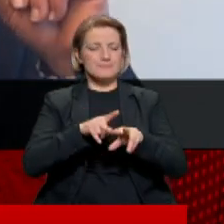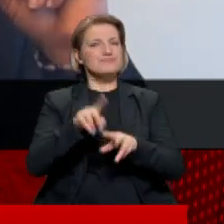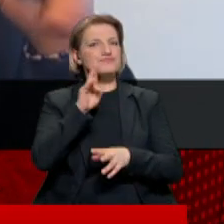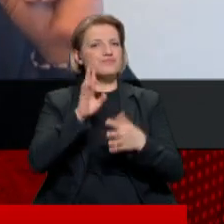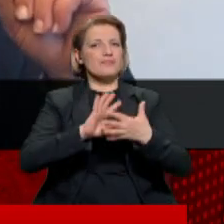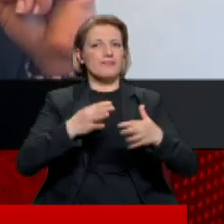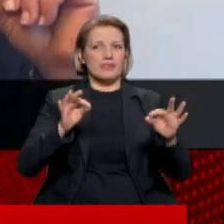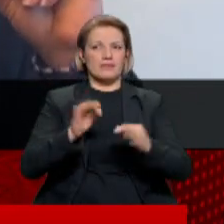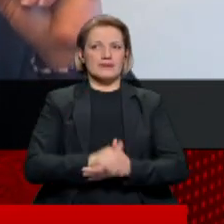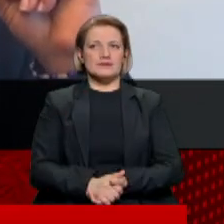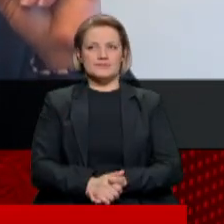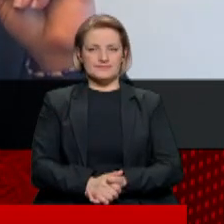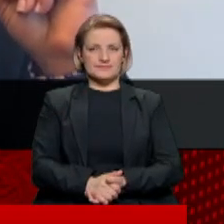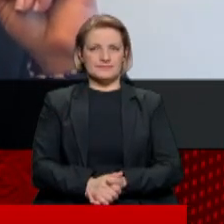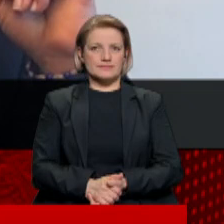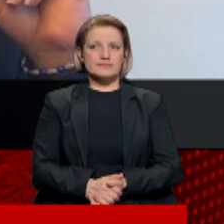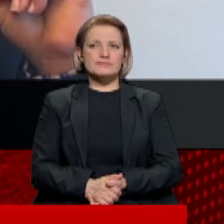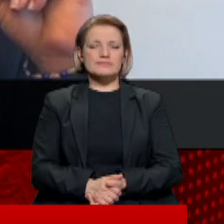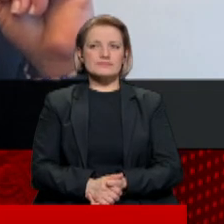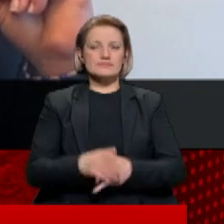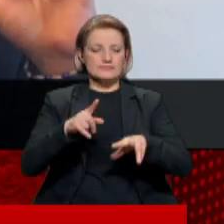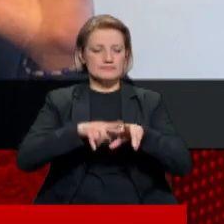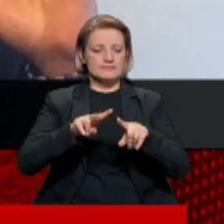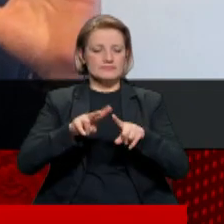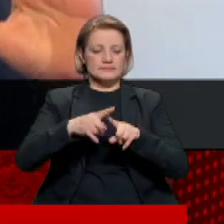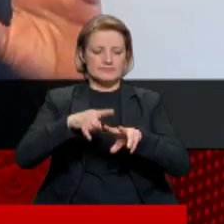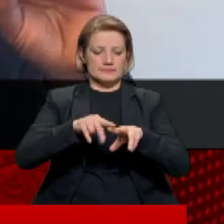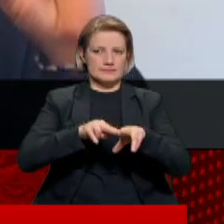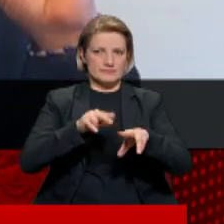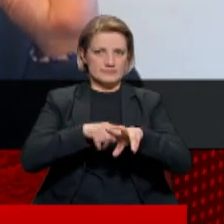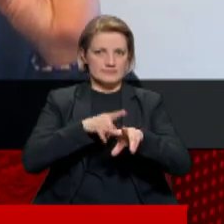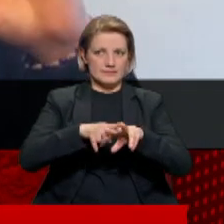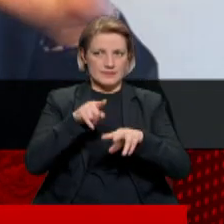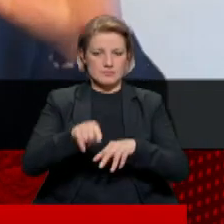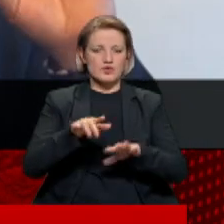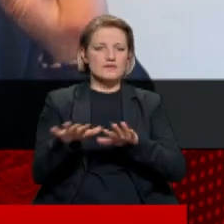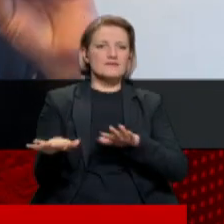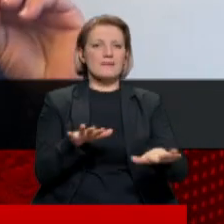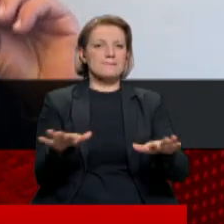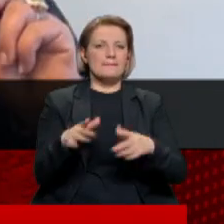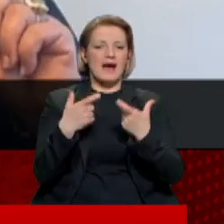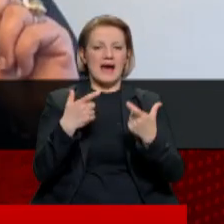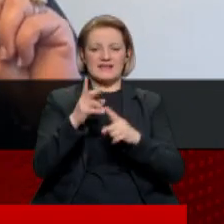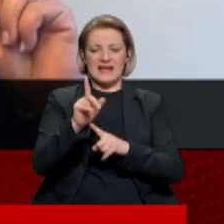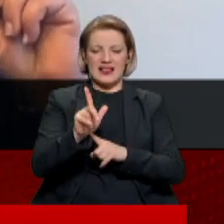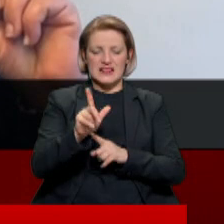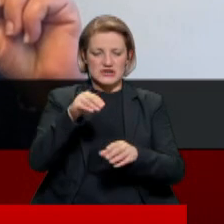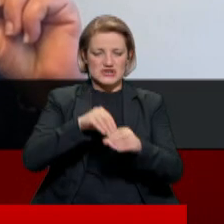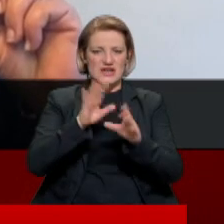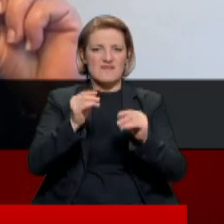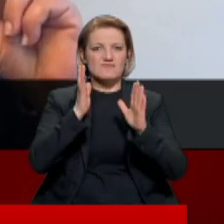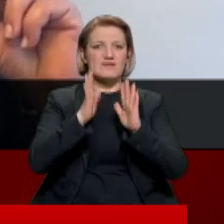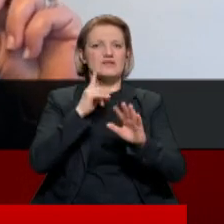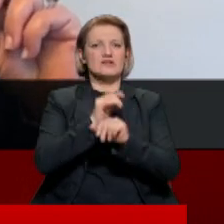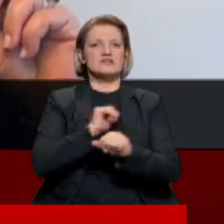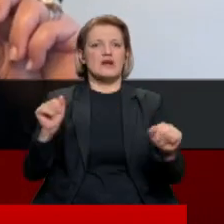sorunlarını izleyicilerimize ve yetkililere duyuralım. Buyurun. Antakya bu depremde Hatay ili içerisinde en çok zarar gören